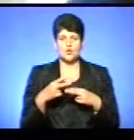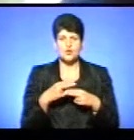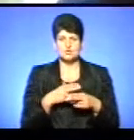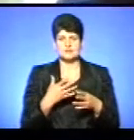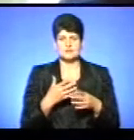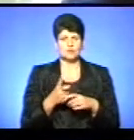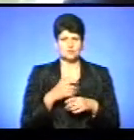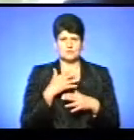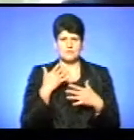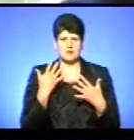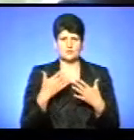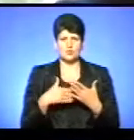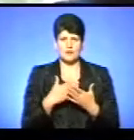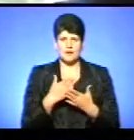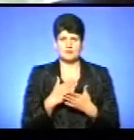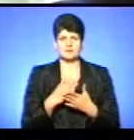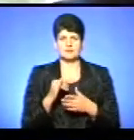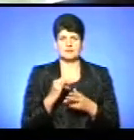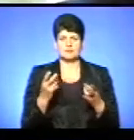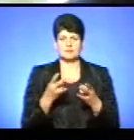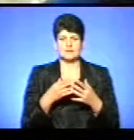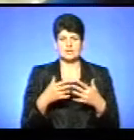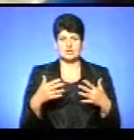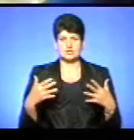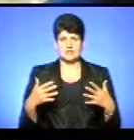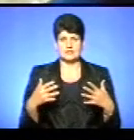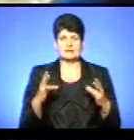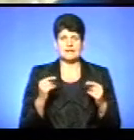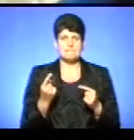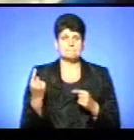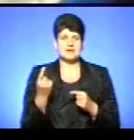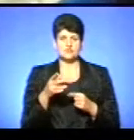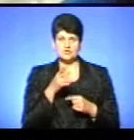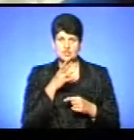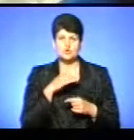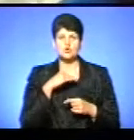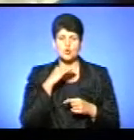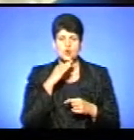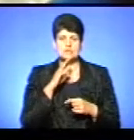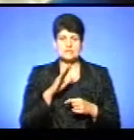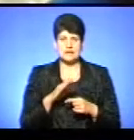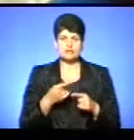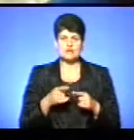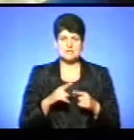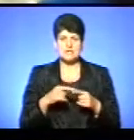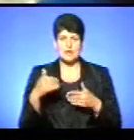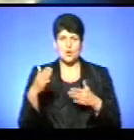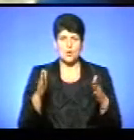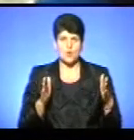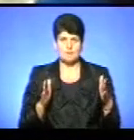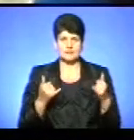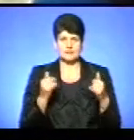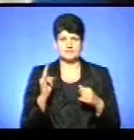ну, дуже багато якісних і необхідних речей. На перший час достатньо цієї коробки